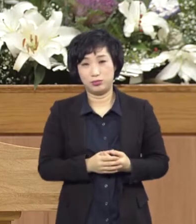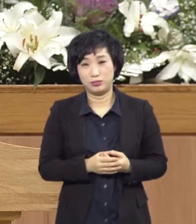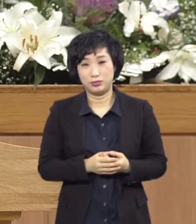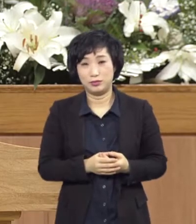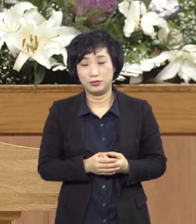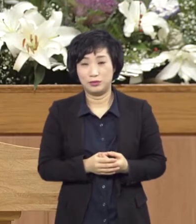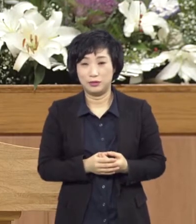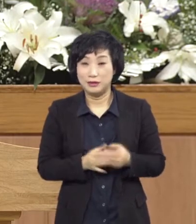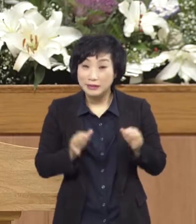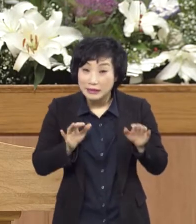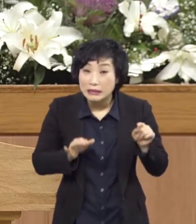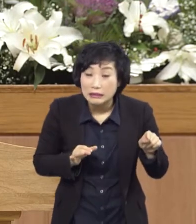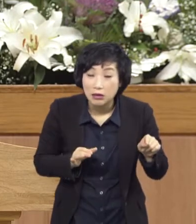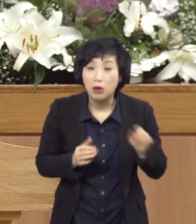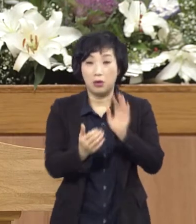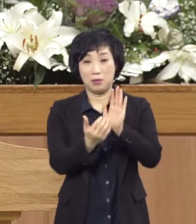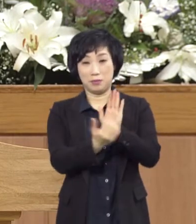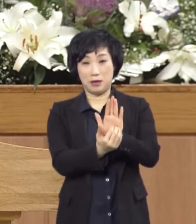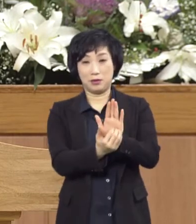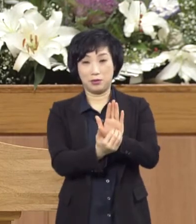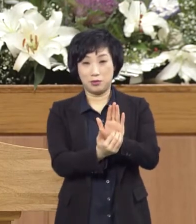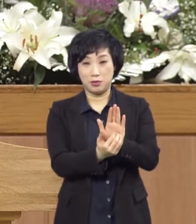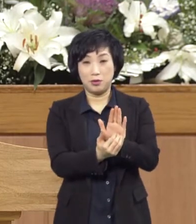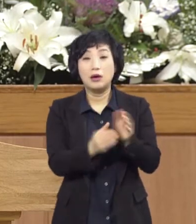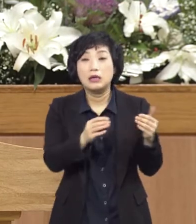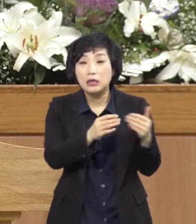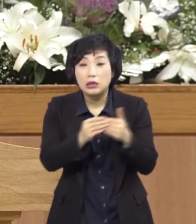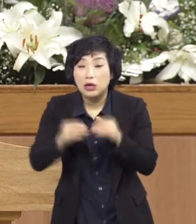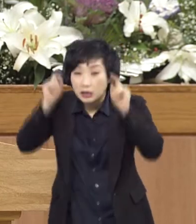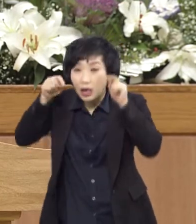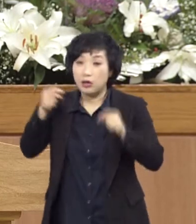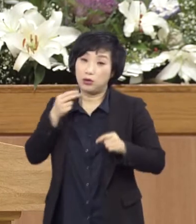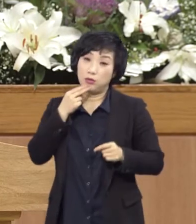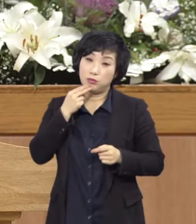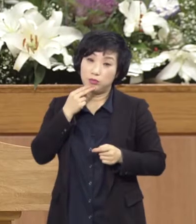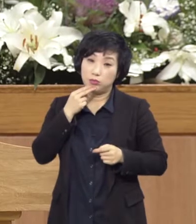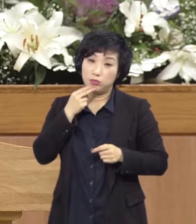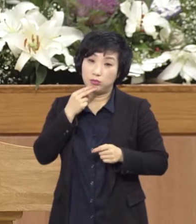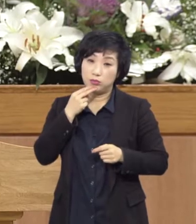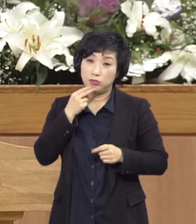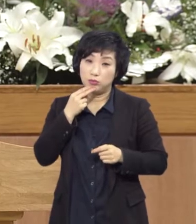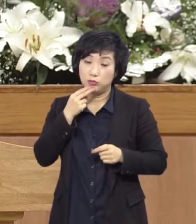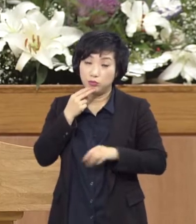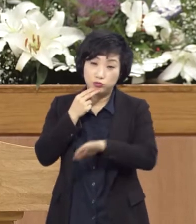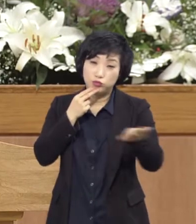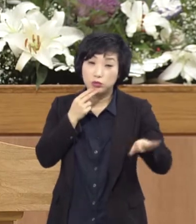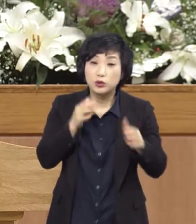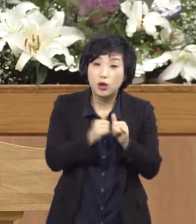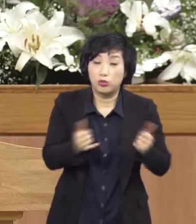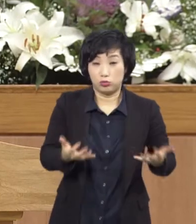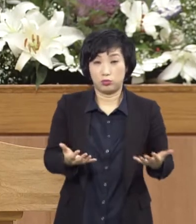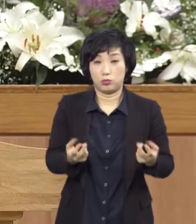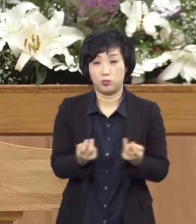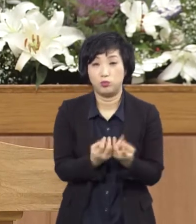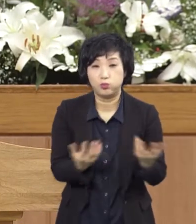있는데 이걸 막아서 인도할 양이 없이는 우리는 살 길이